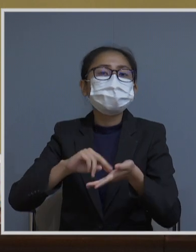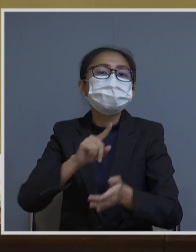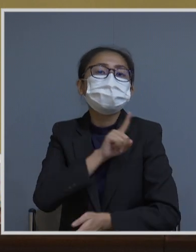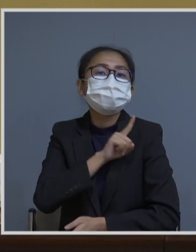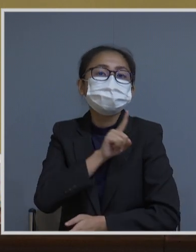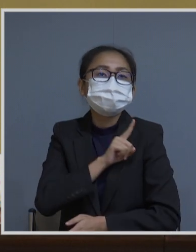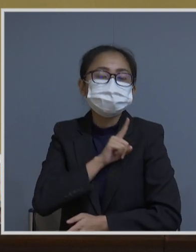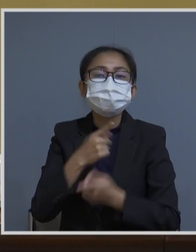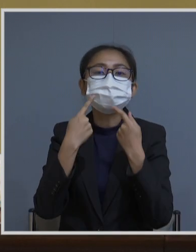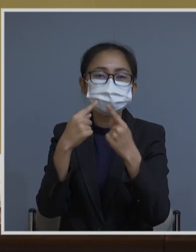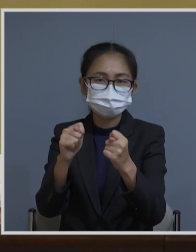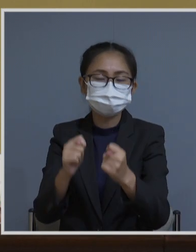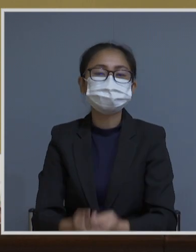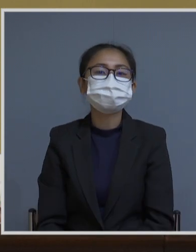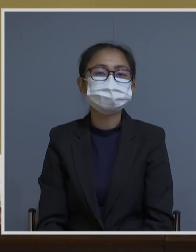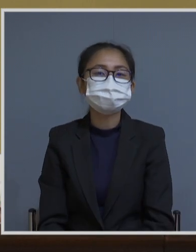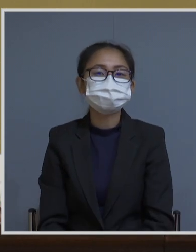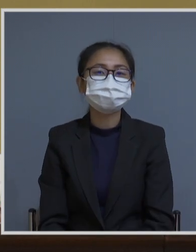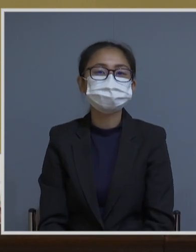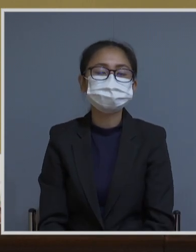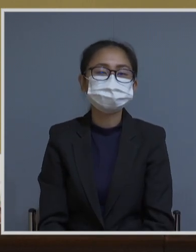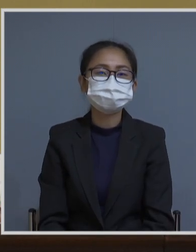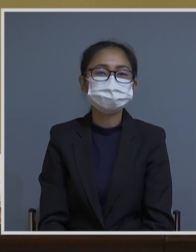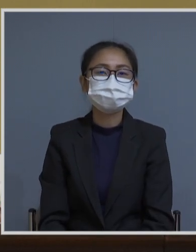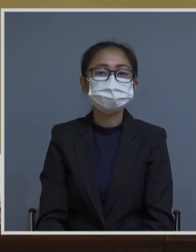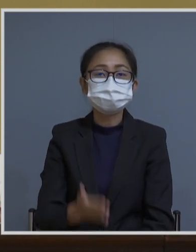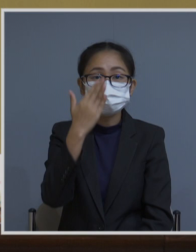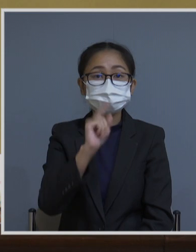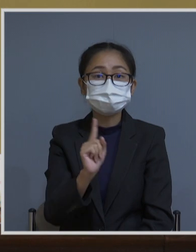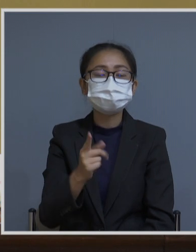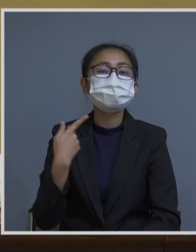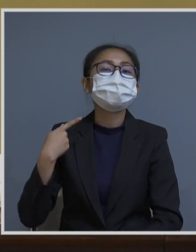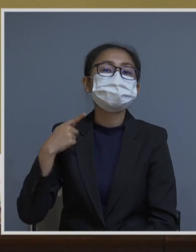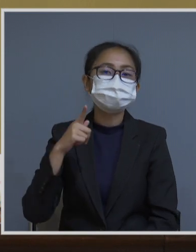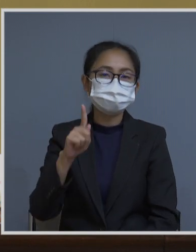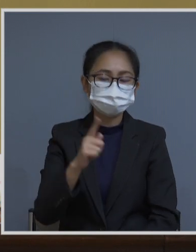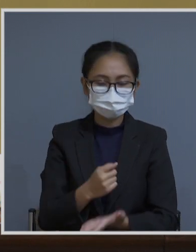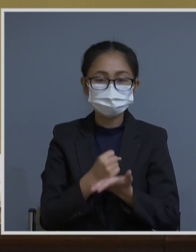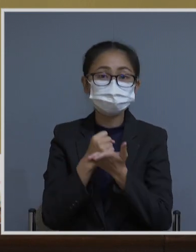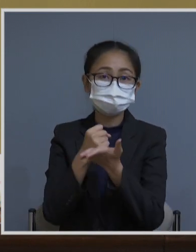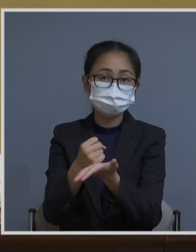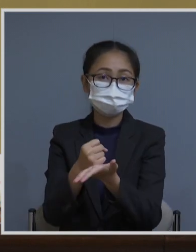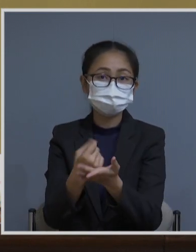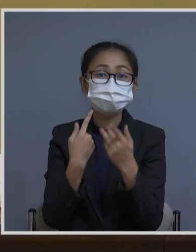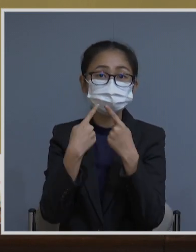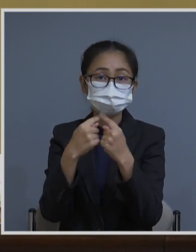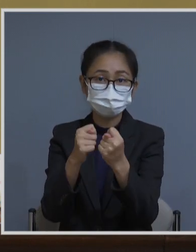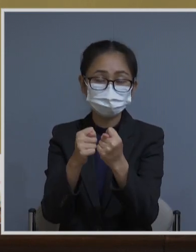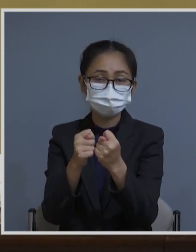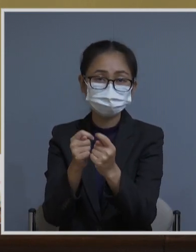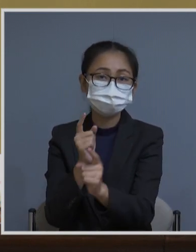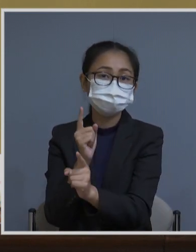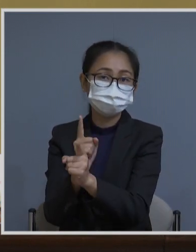กระทู้ถามแทนอารายการนี้เพื่อประโยชน์ในการตอบกระทู้ถามแยกเฉพาะผมได้อนุญาต